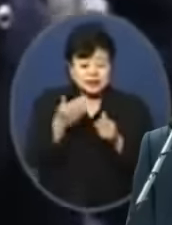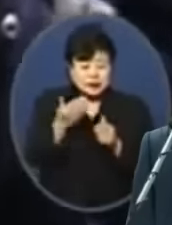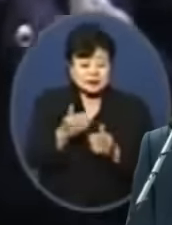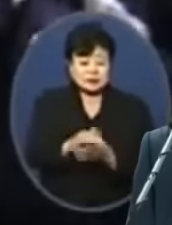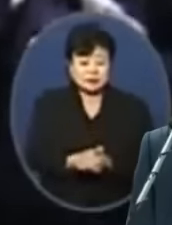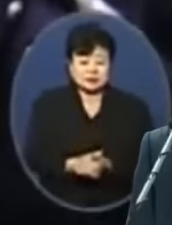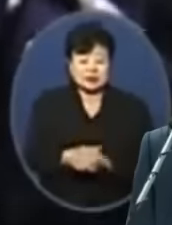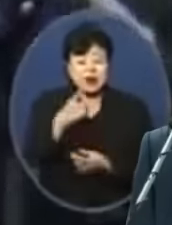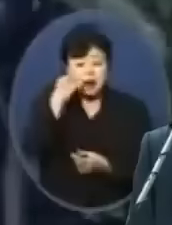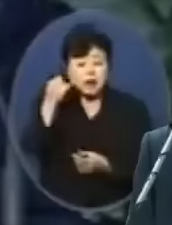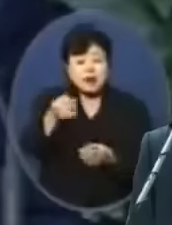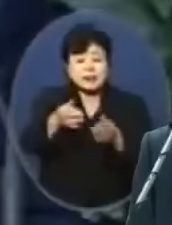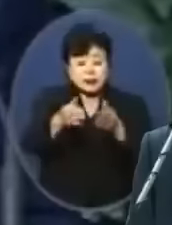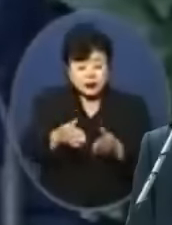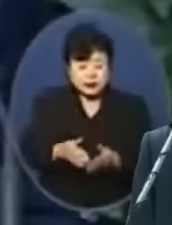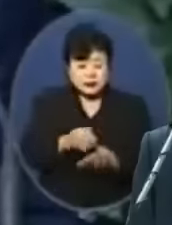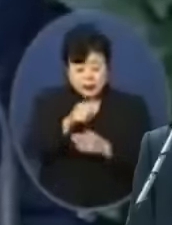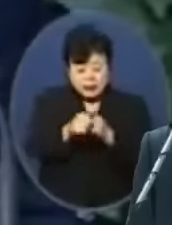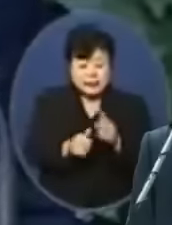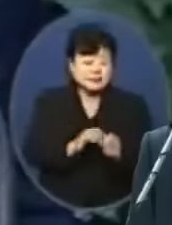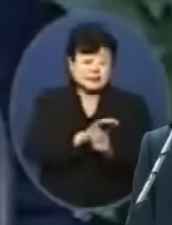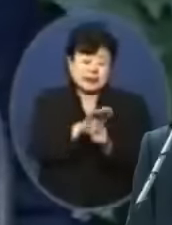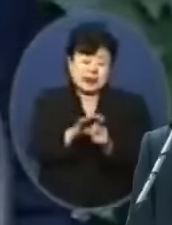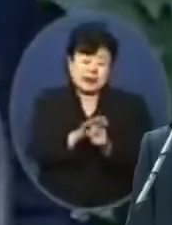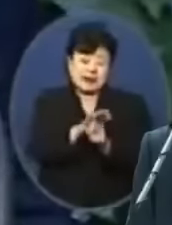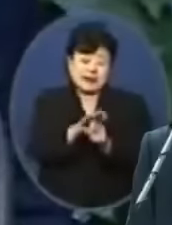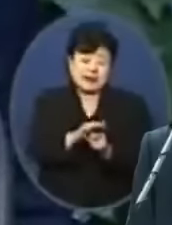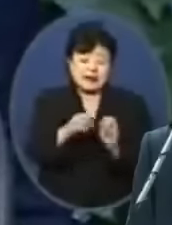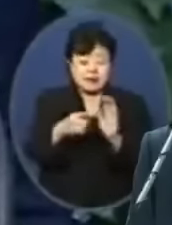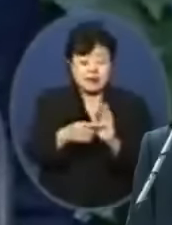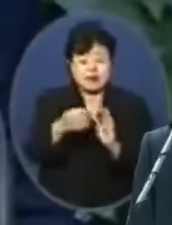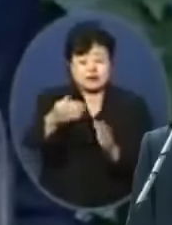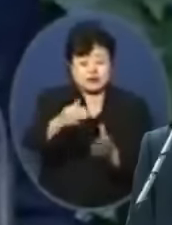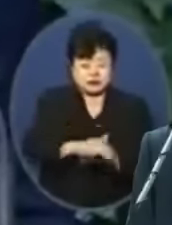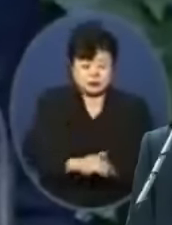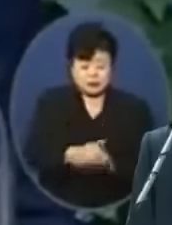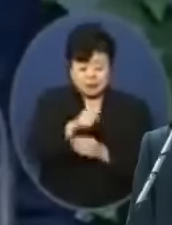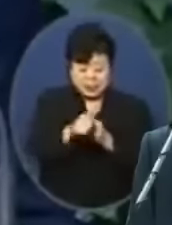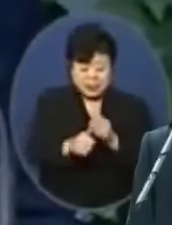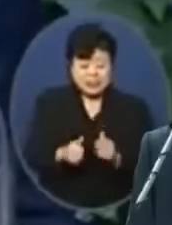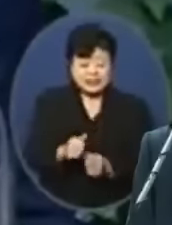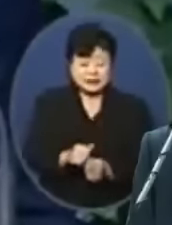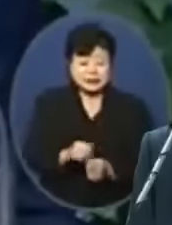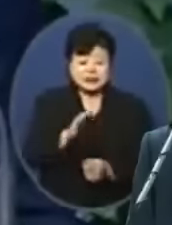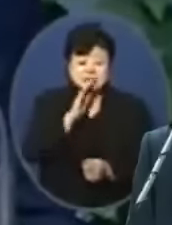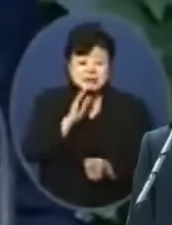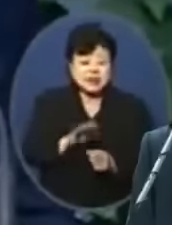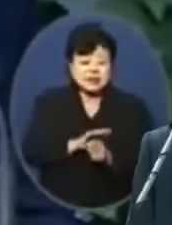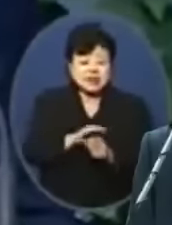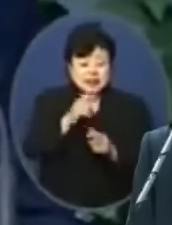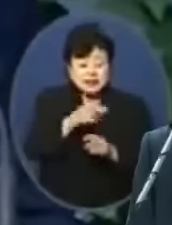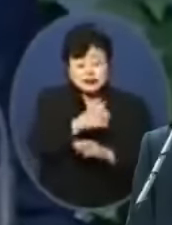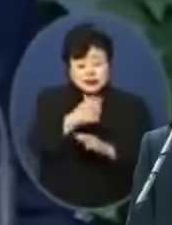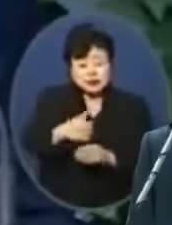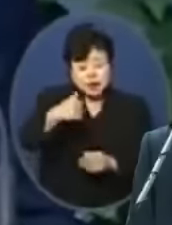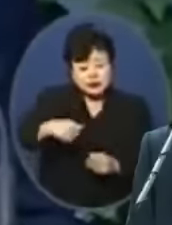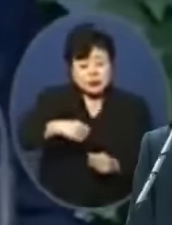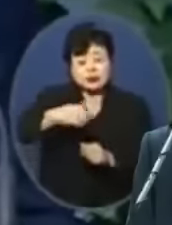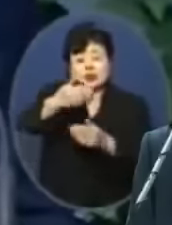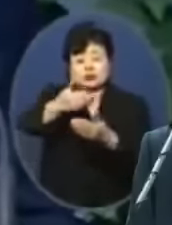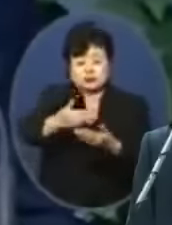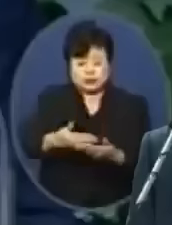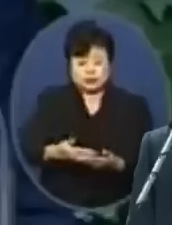하나님께서는 어머니를 통해서 하나님 사랑을 보여주시고 하나님의 친사랑은 예수 그리스도 아들을